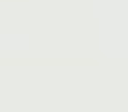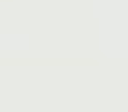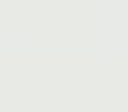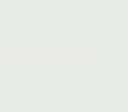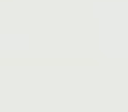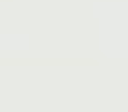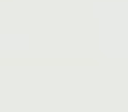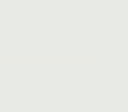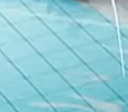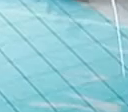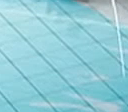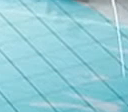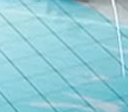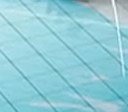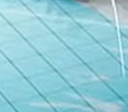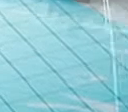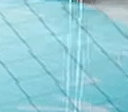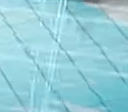residency.eg.